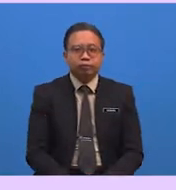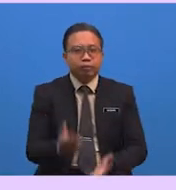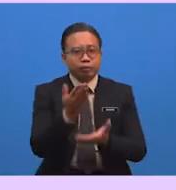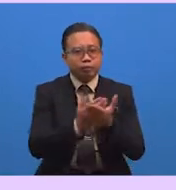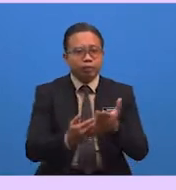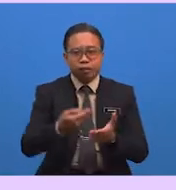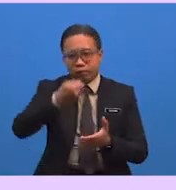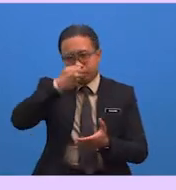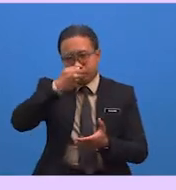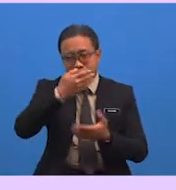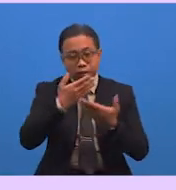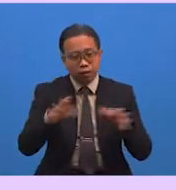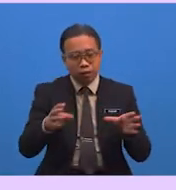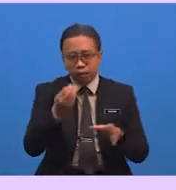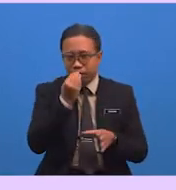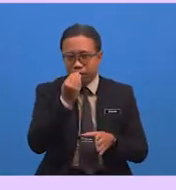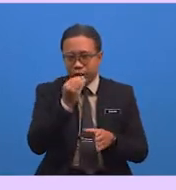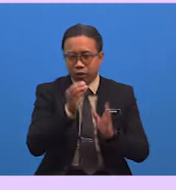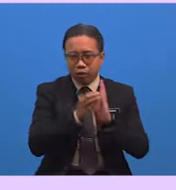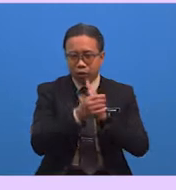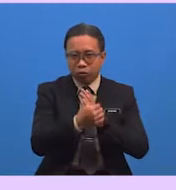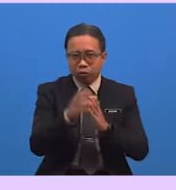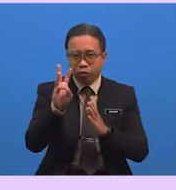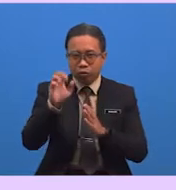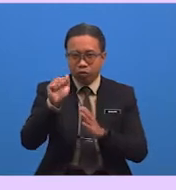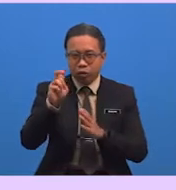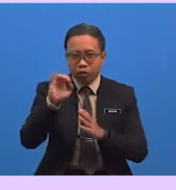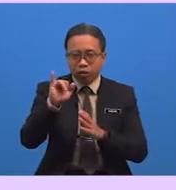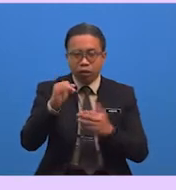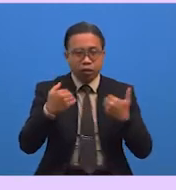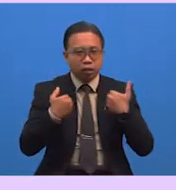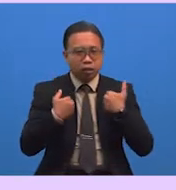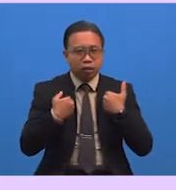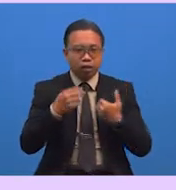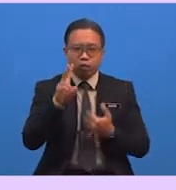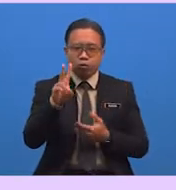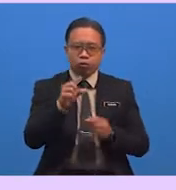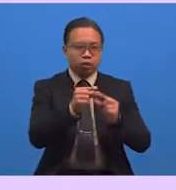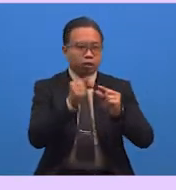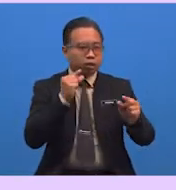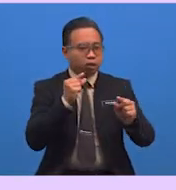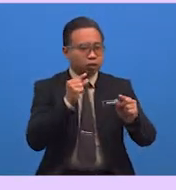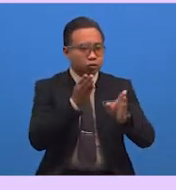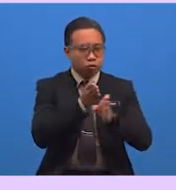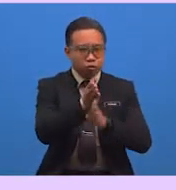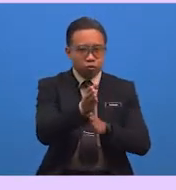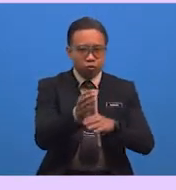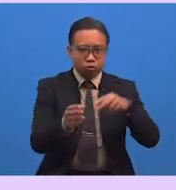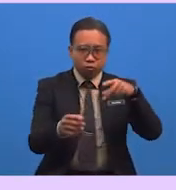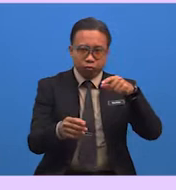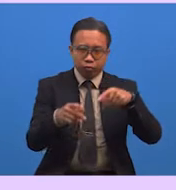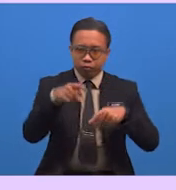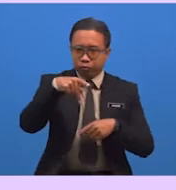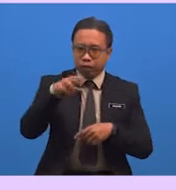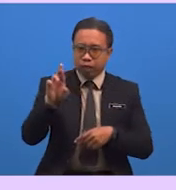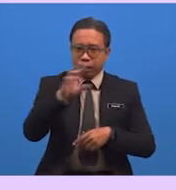Sebahagian pizza ini telah pun dimakan oleh Wani. Terdapat dua garis lurus iaitu